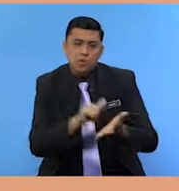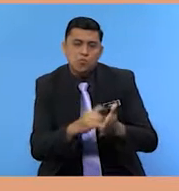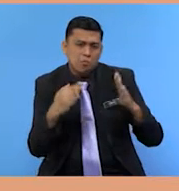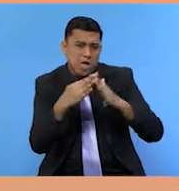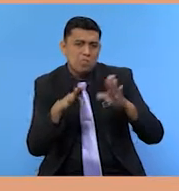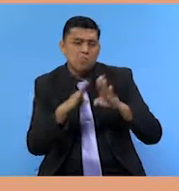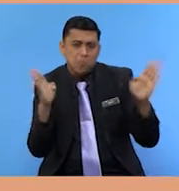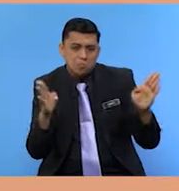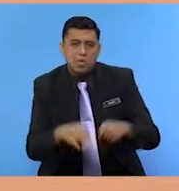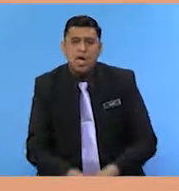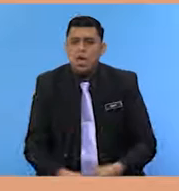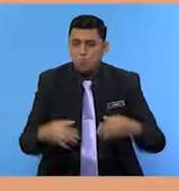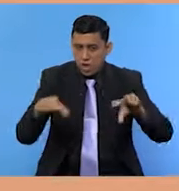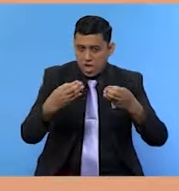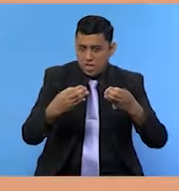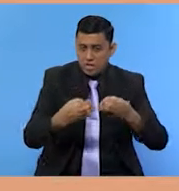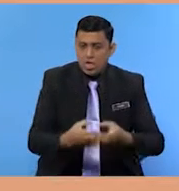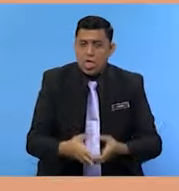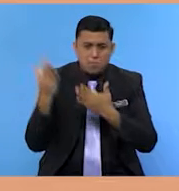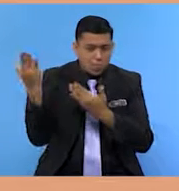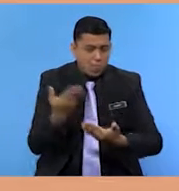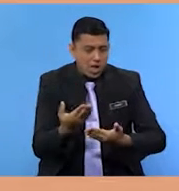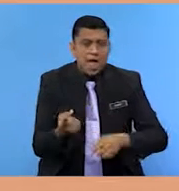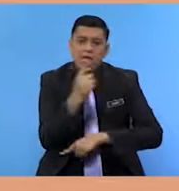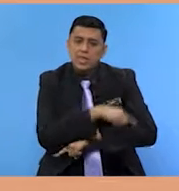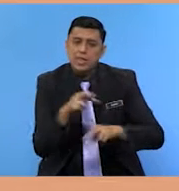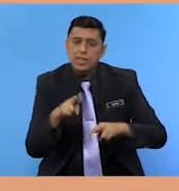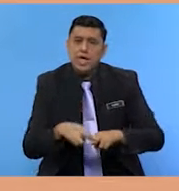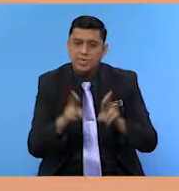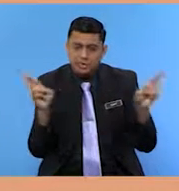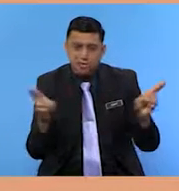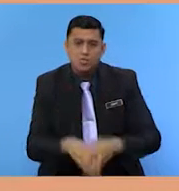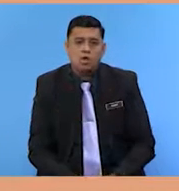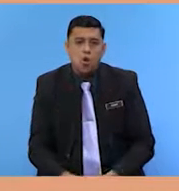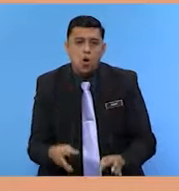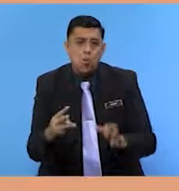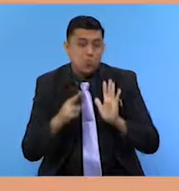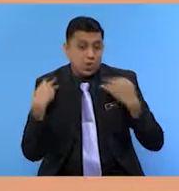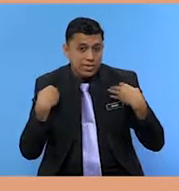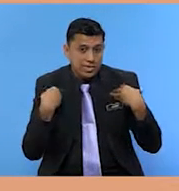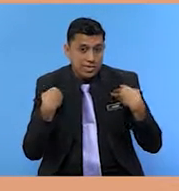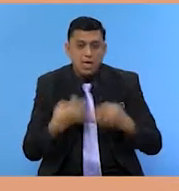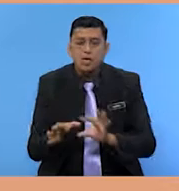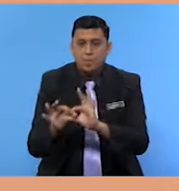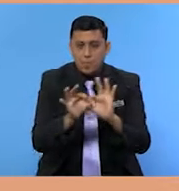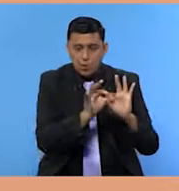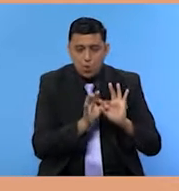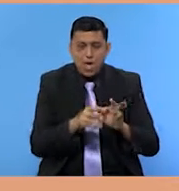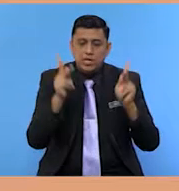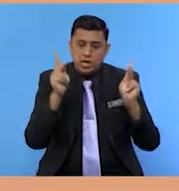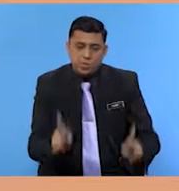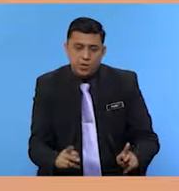juga boleh diadakan sempena menyambut hari perayaan untuk mewujudkan perpaduan kaum di negara kita. Rumah terbuka